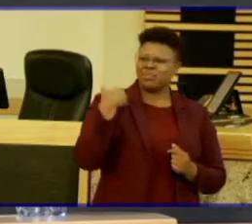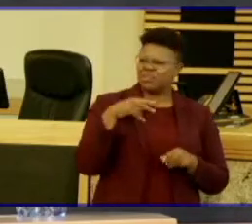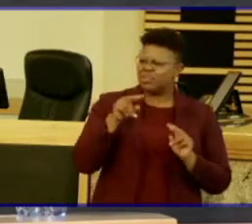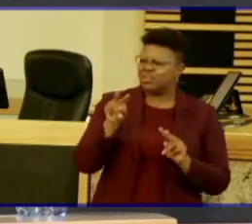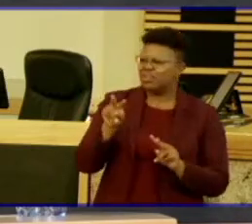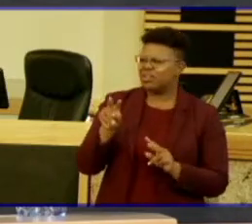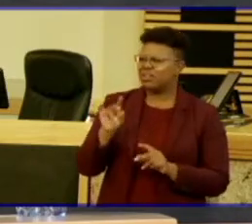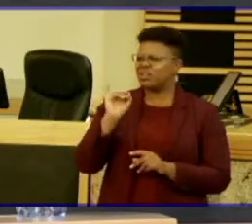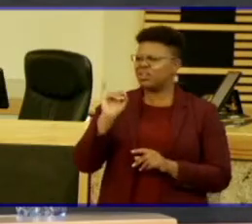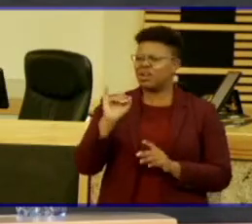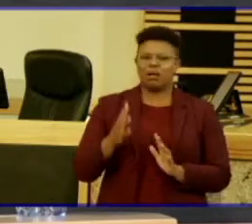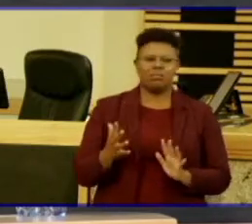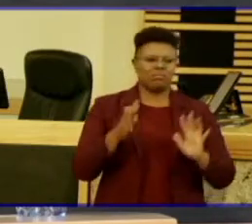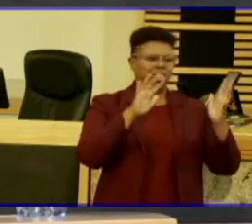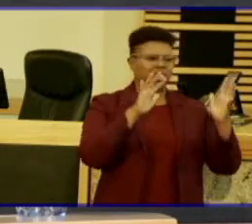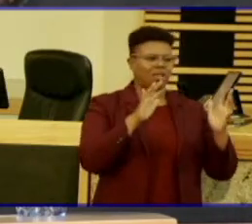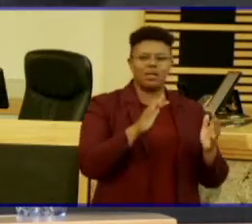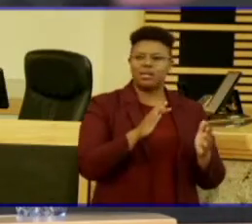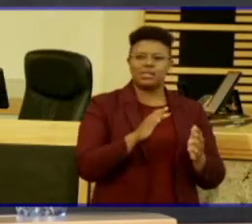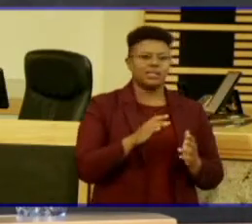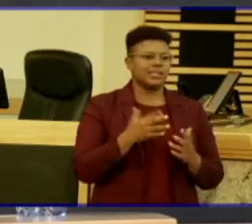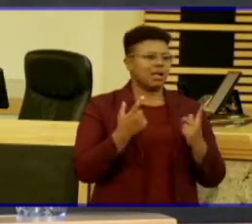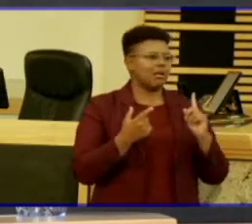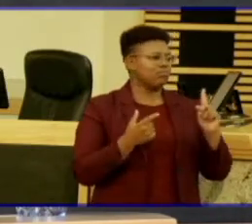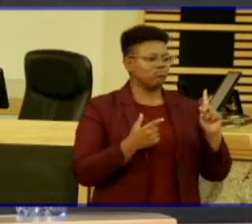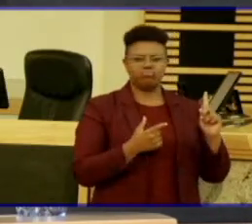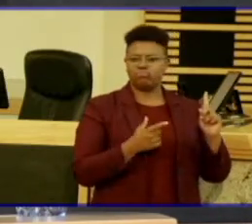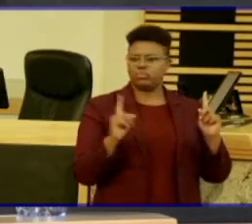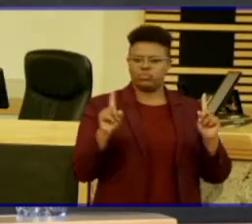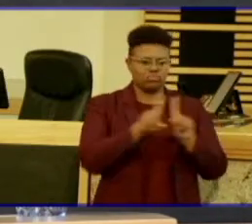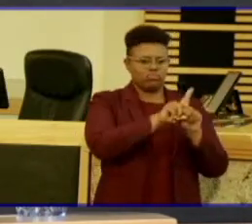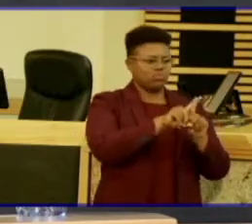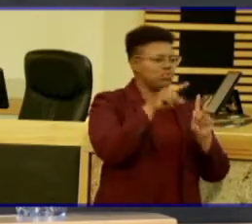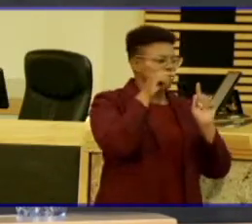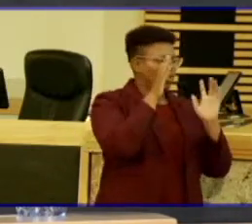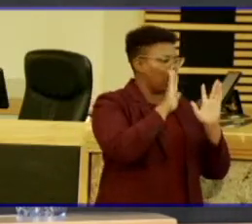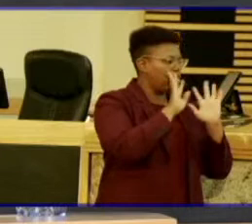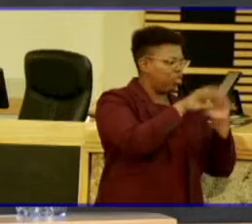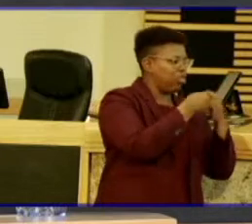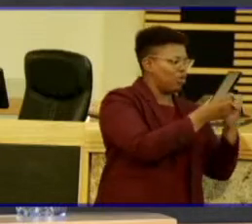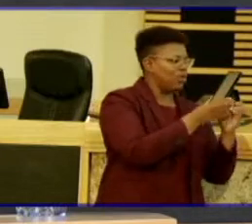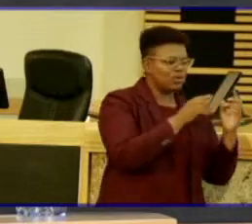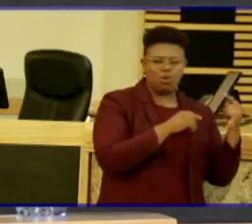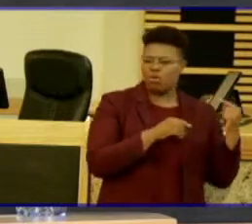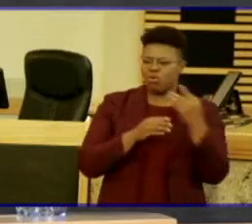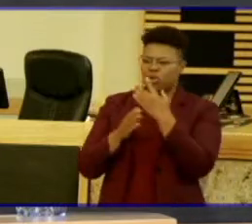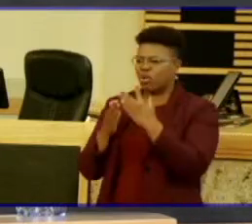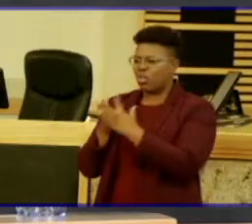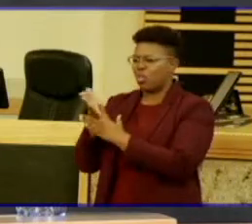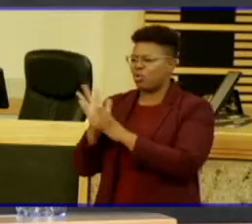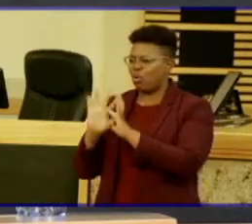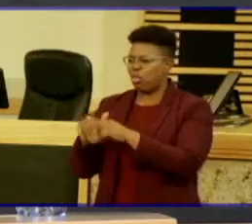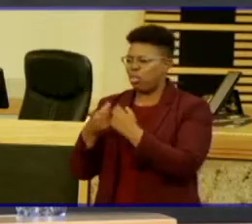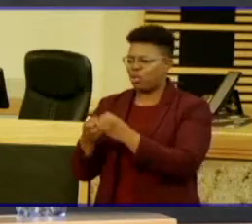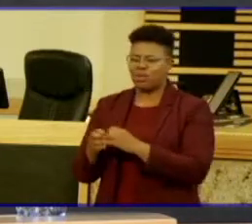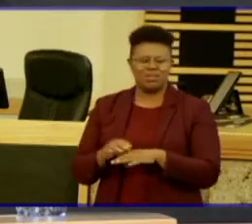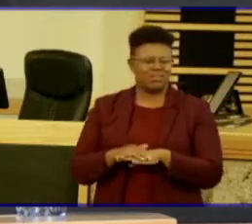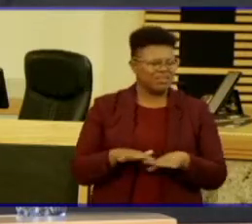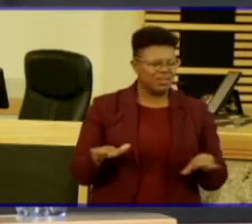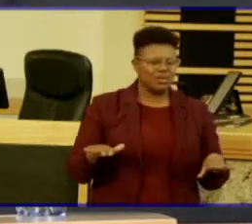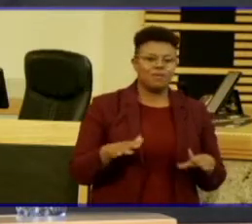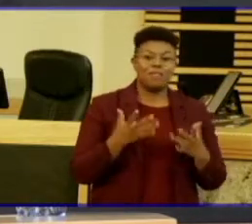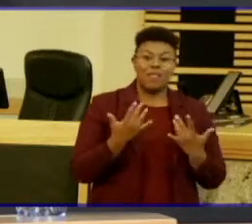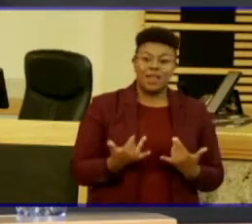esimbonayo phaa wechaos omnye ayohamba kwileni omnye omnye awutsibela komnye kuyekwe usetyenzwa ngoku